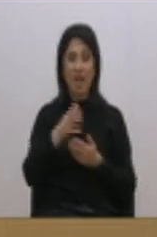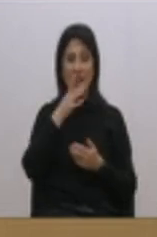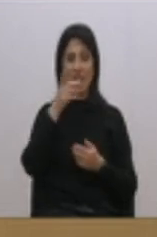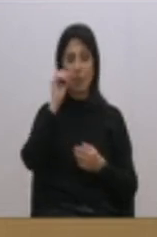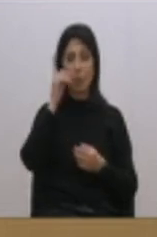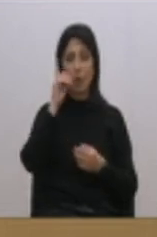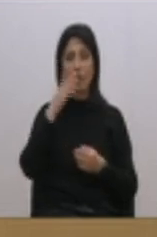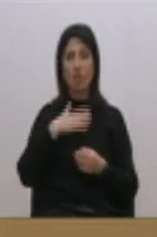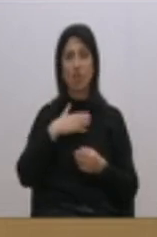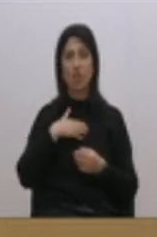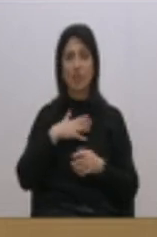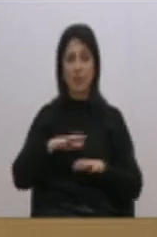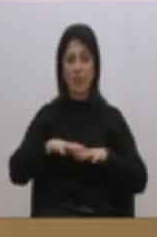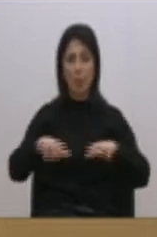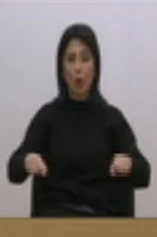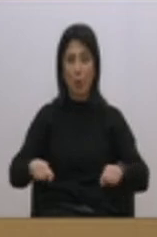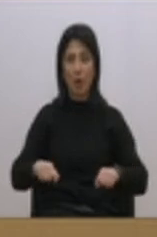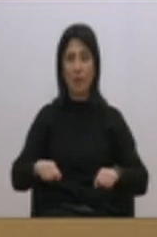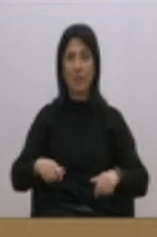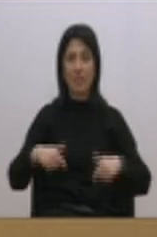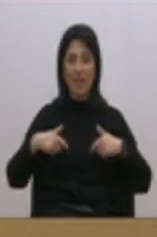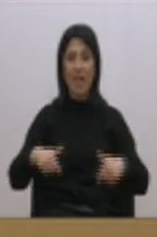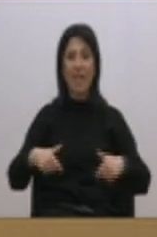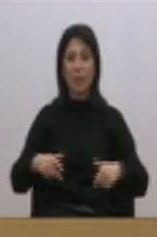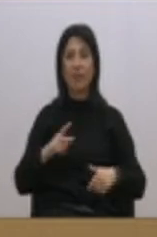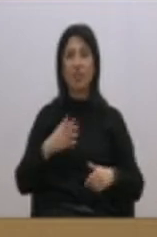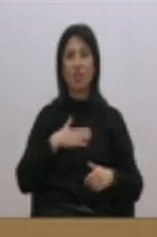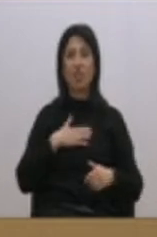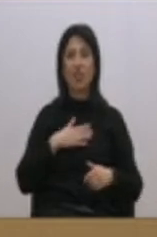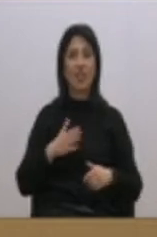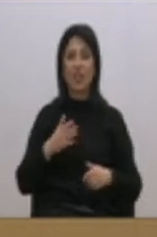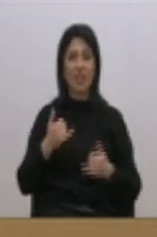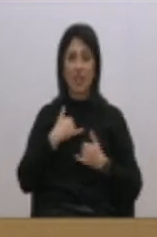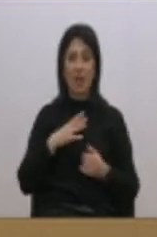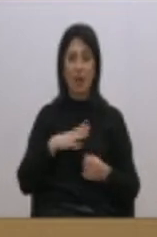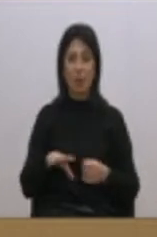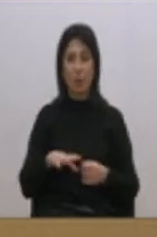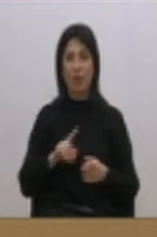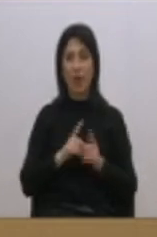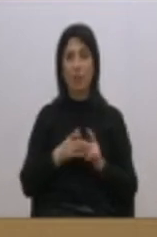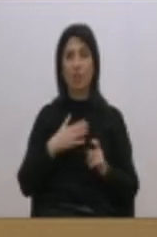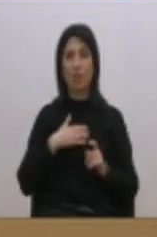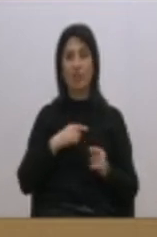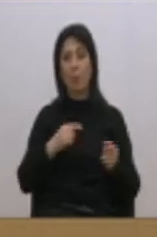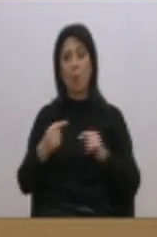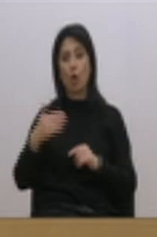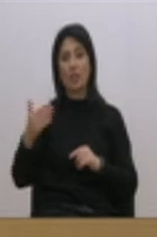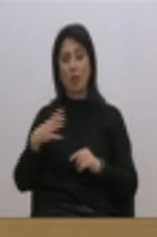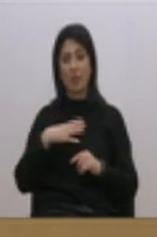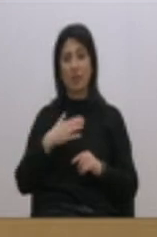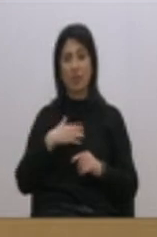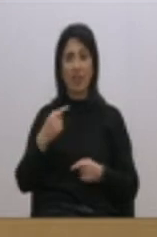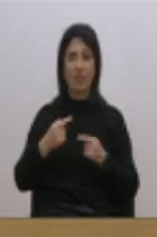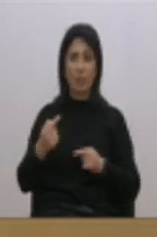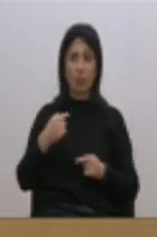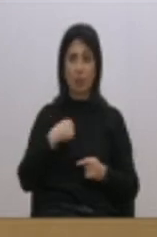droze ჩვენს დამპყრობლებს, ანუ გენერლებს, რომლებიც ჩვენიანები კი არ იყვნენ, არამედ ჩვენი მოწინააღმდეგეები იყვნენ და ჩვენ